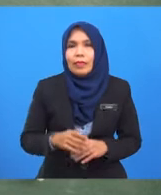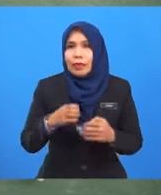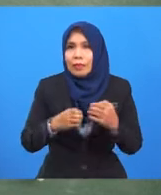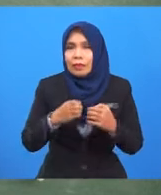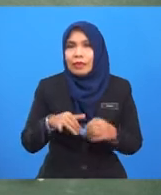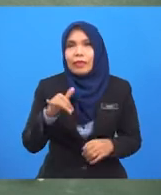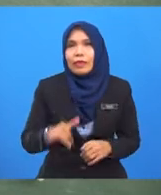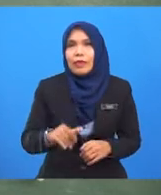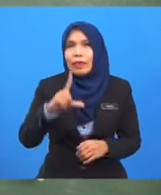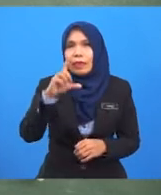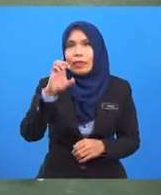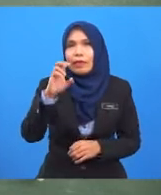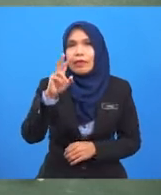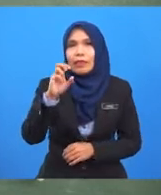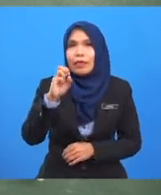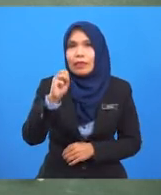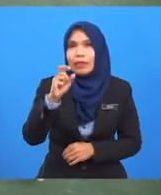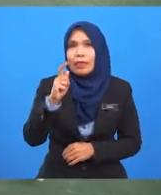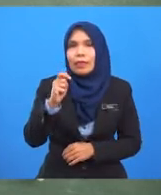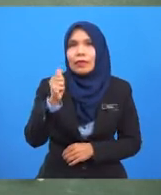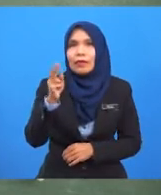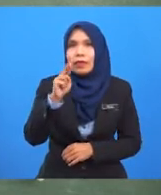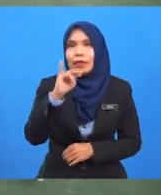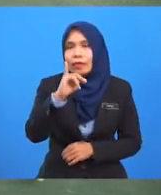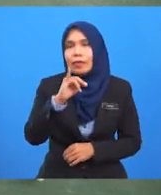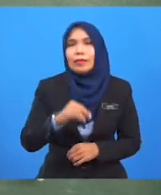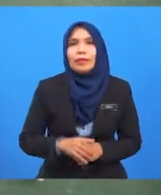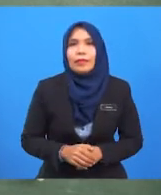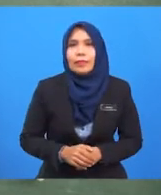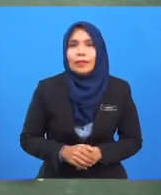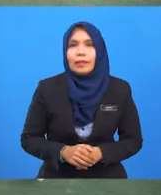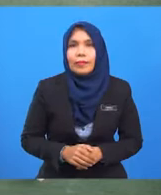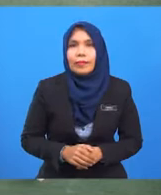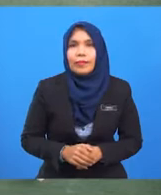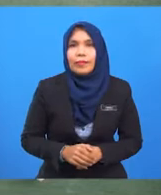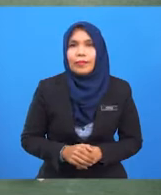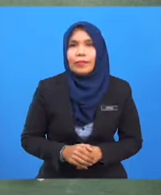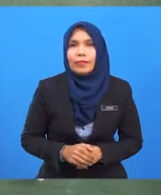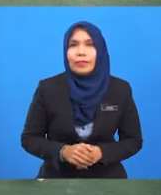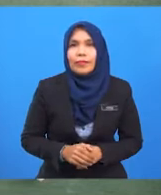termasuklah bidang perindustrian dan kehidupan seharian.